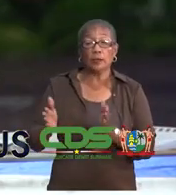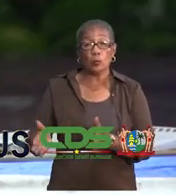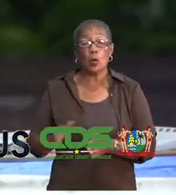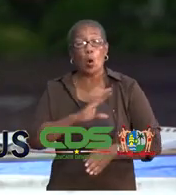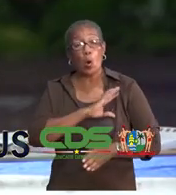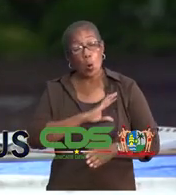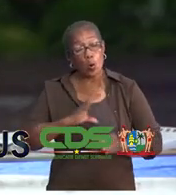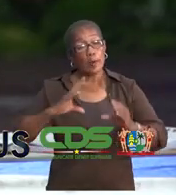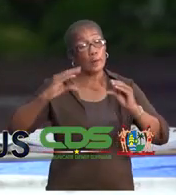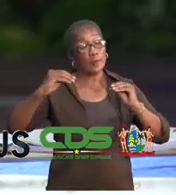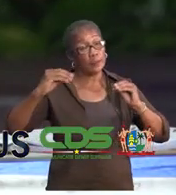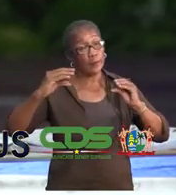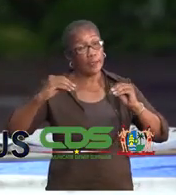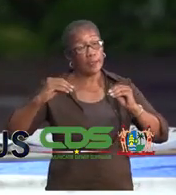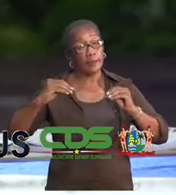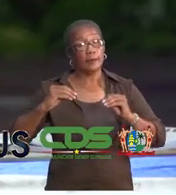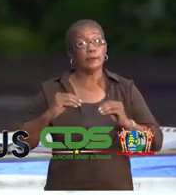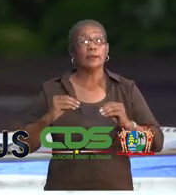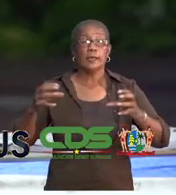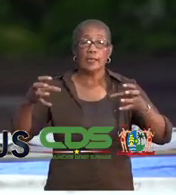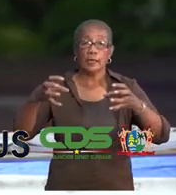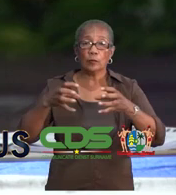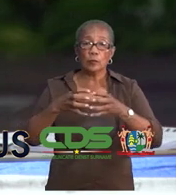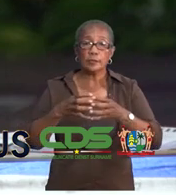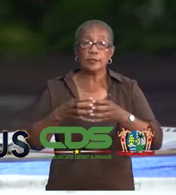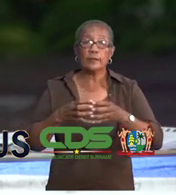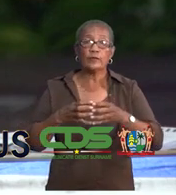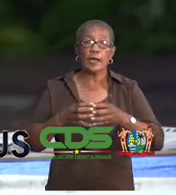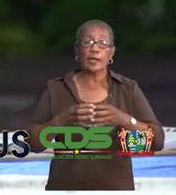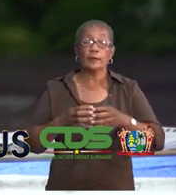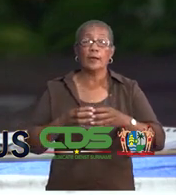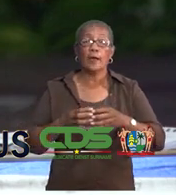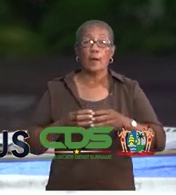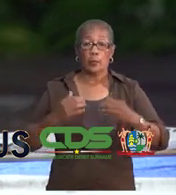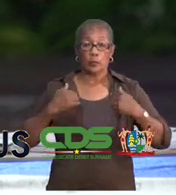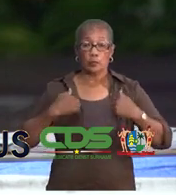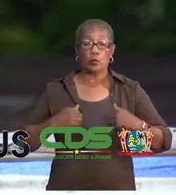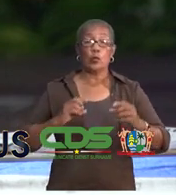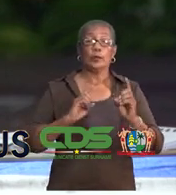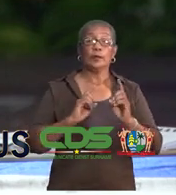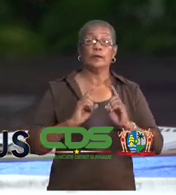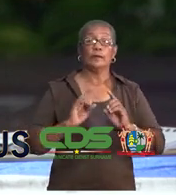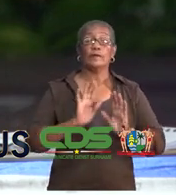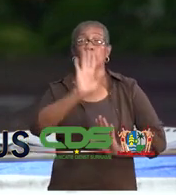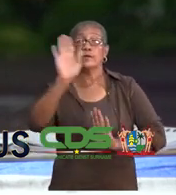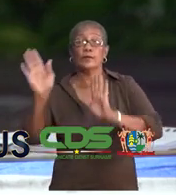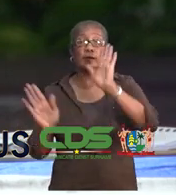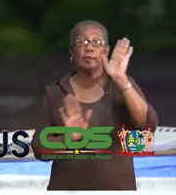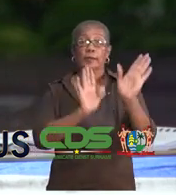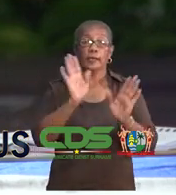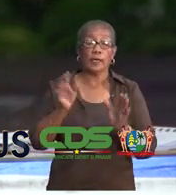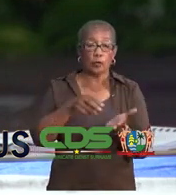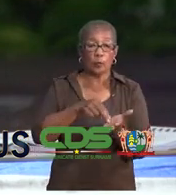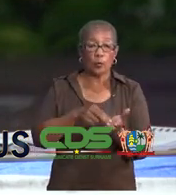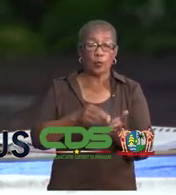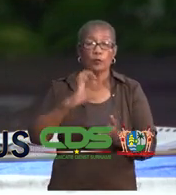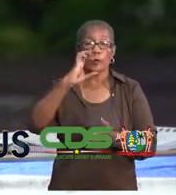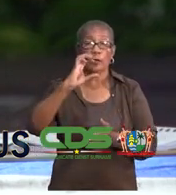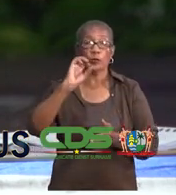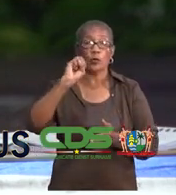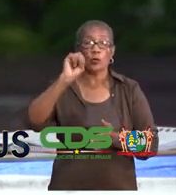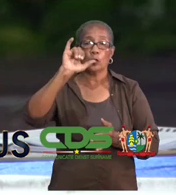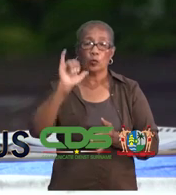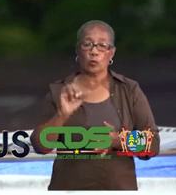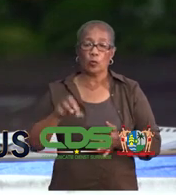worden. Dat is inclusief het personenverkeer, het gebruik van de quarantainrivier, de